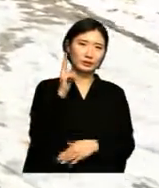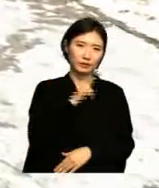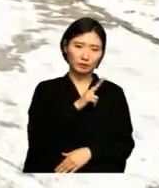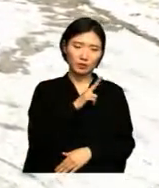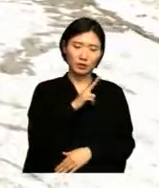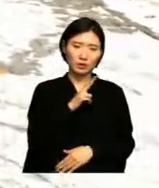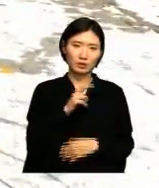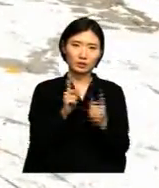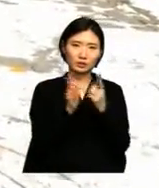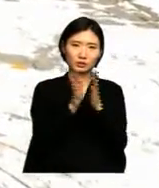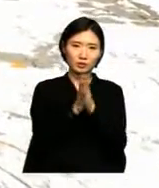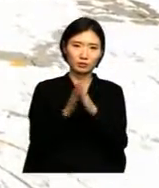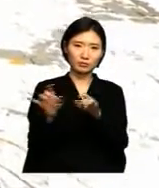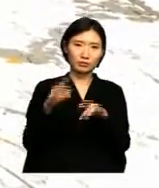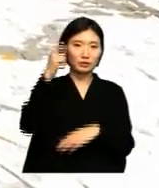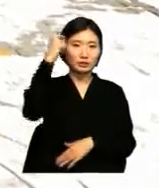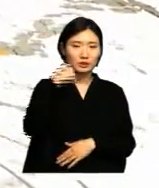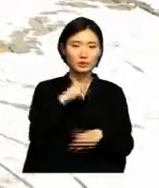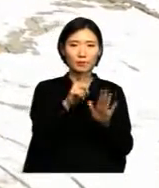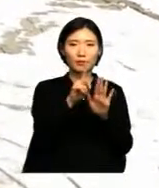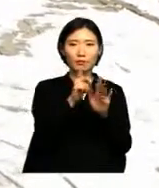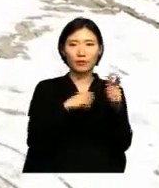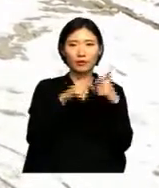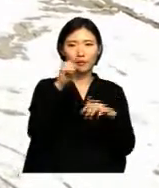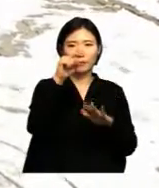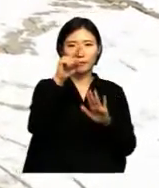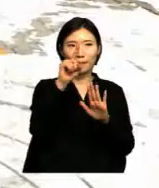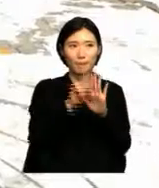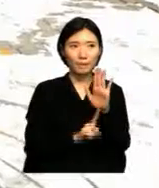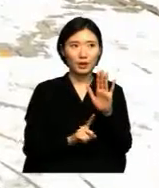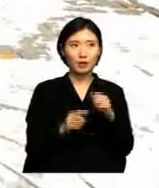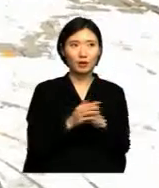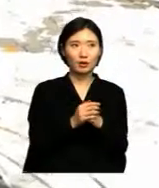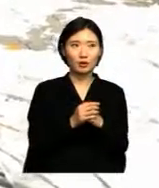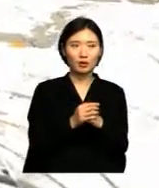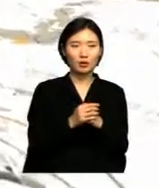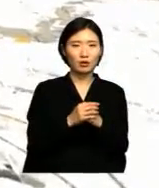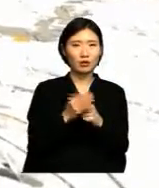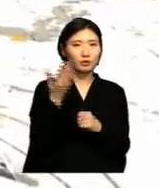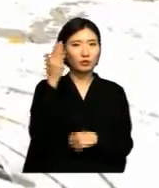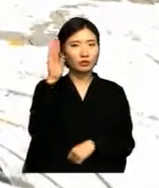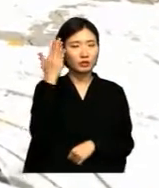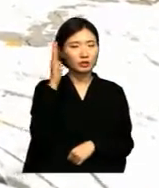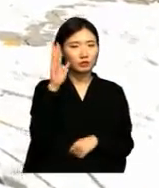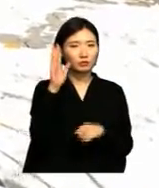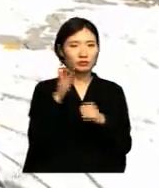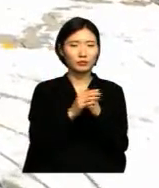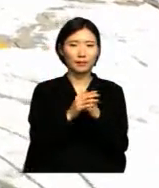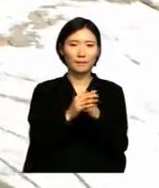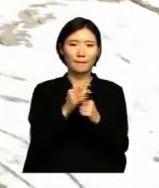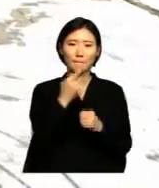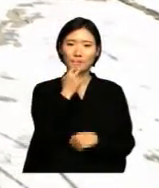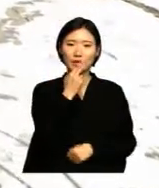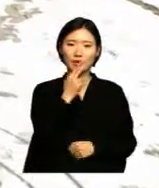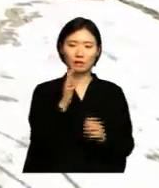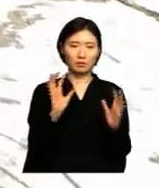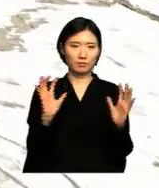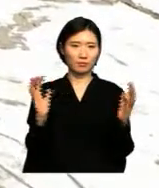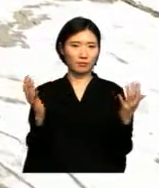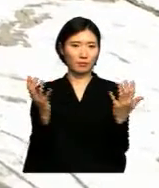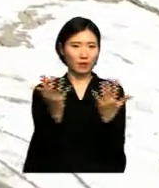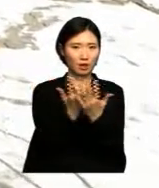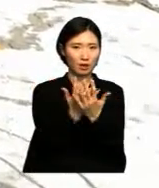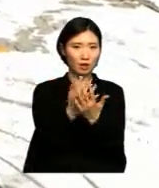체감온도는 더 낮게 느껴질 수밖에 없는데요. 이곳 버스 정류장에는 얼마 전부터 보시는 것처럼 비닐 천막 하나가 자리를